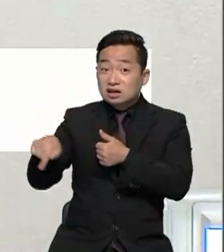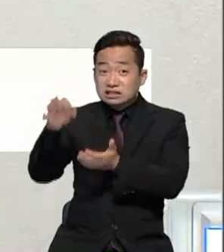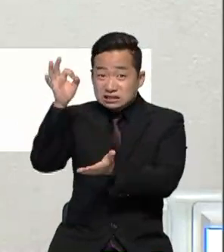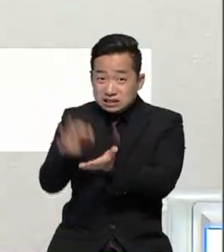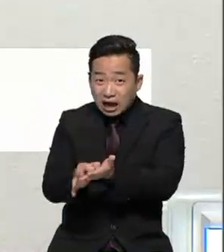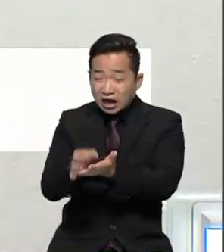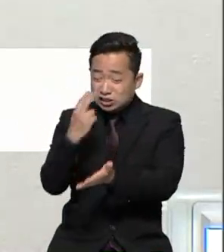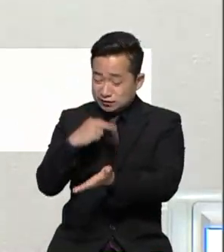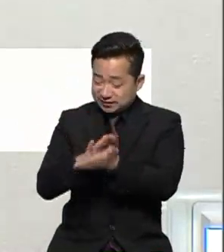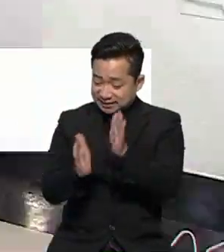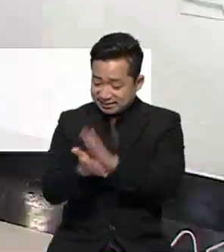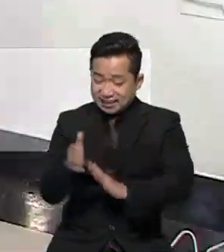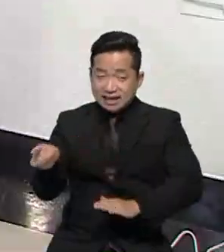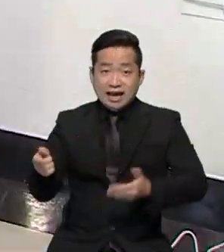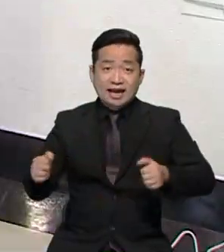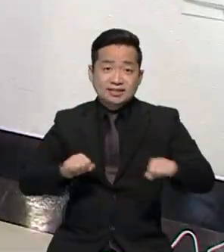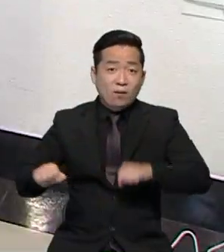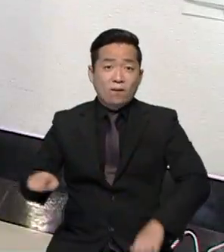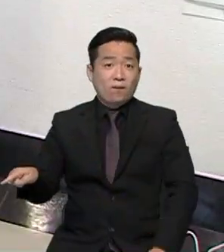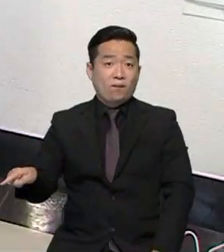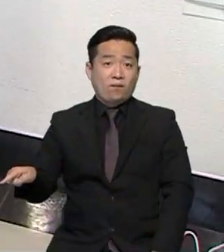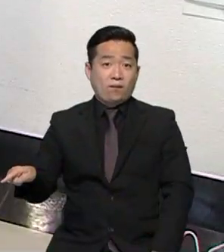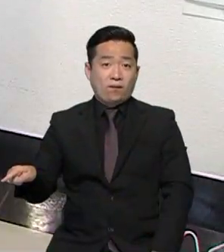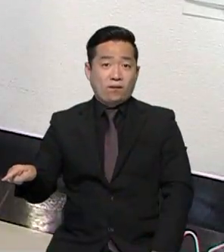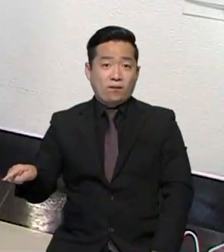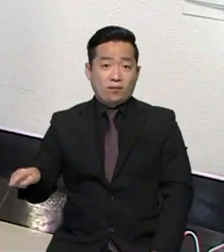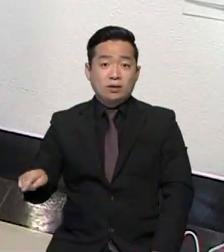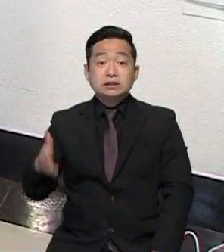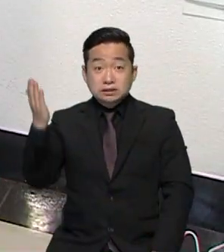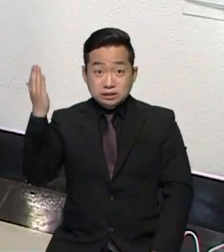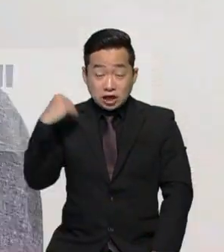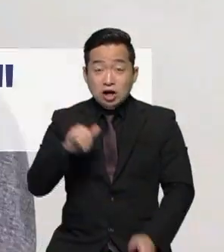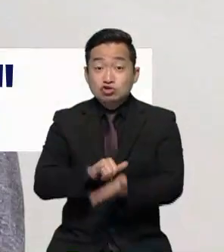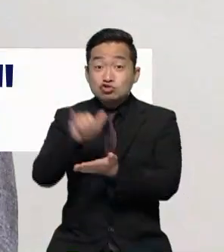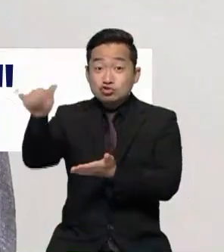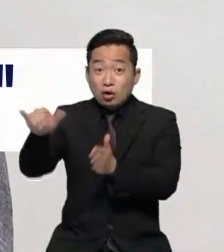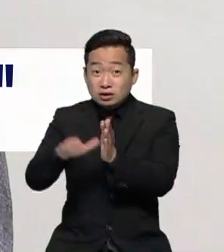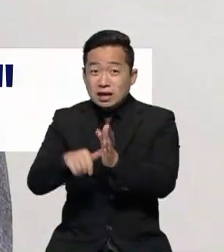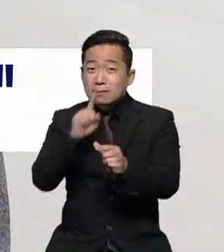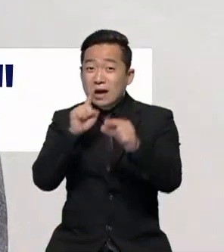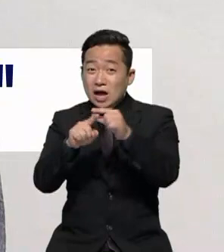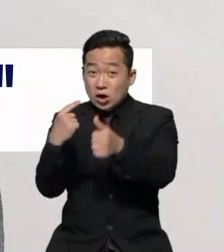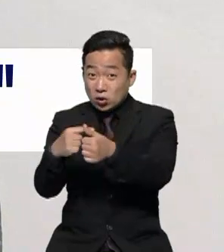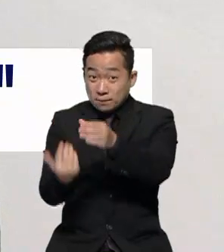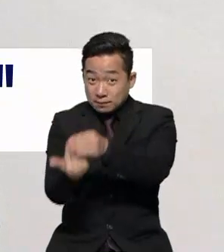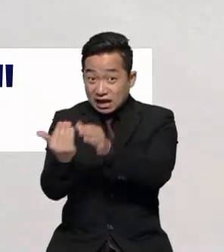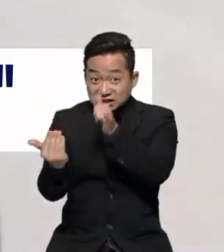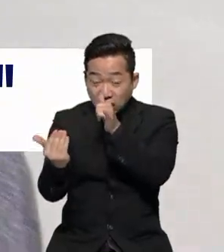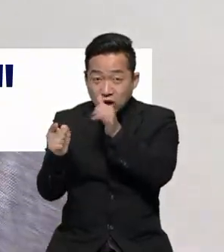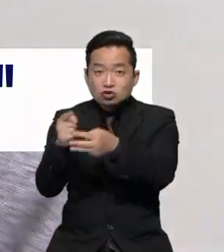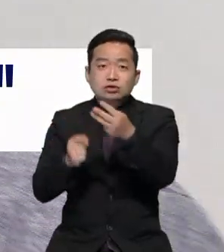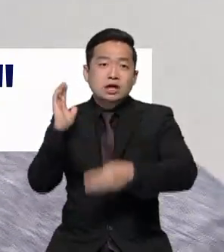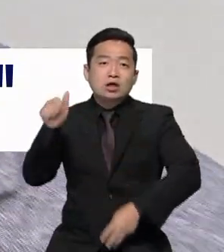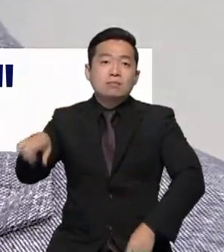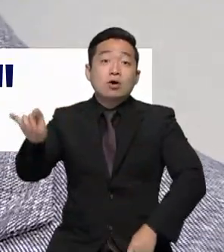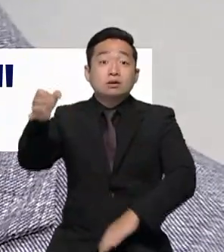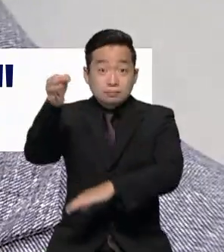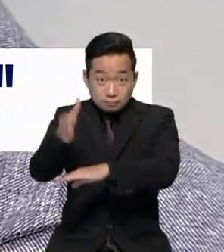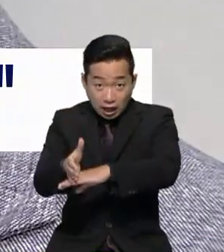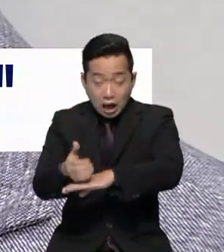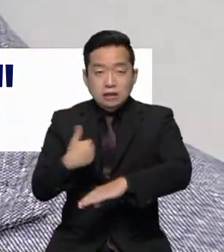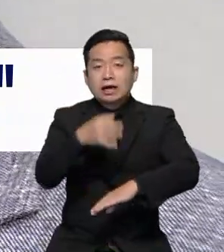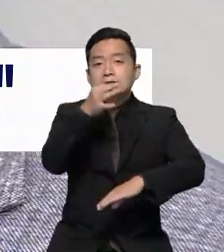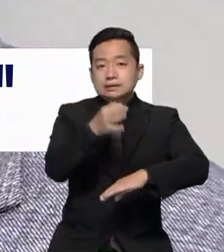저급하고 유치한 일이다. 그러면서 뉴욕 순방 당시 비속어 논란을 언급하며 윤 대통령이 먼저 사과하면